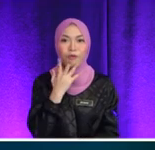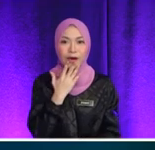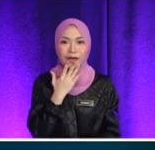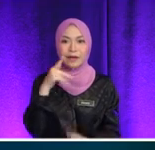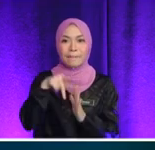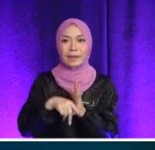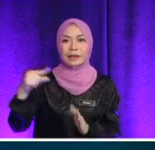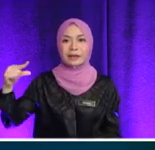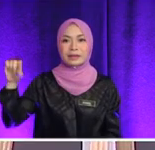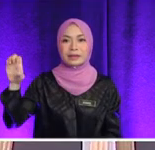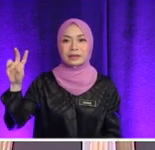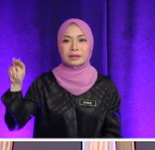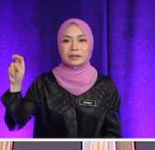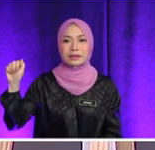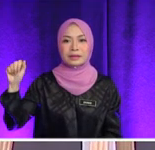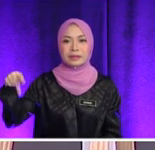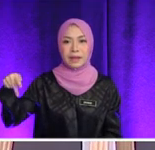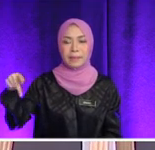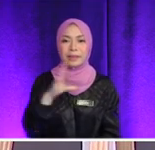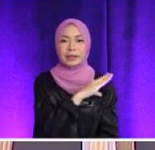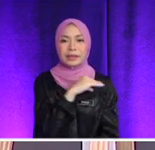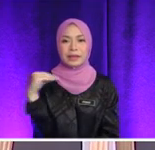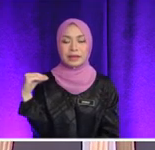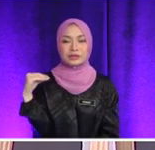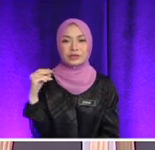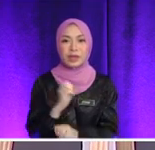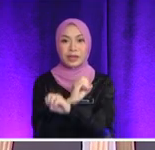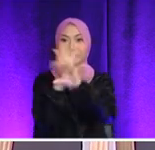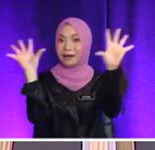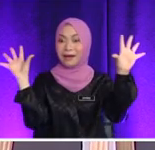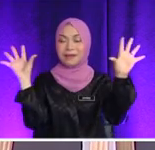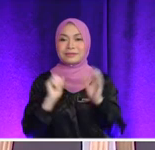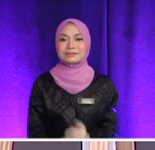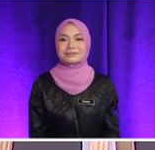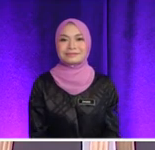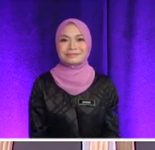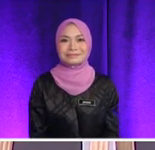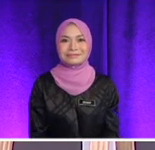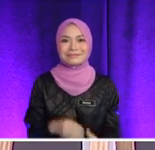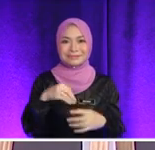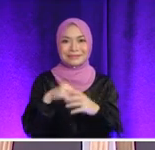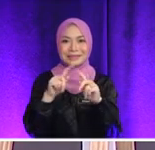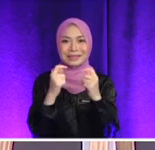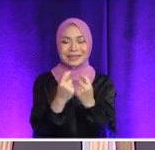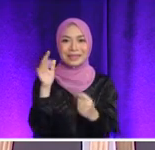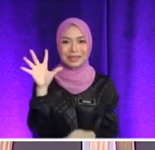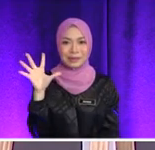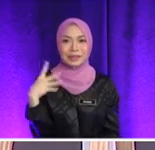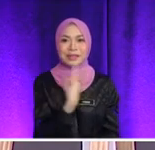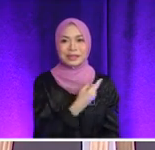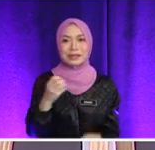pembelajaran roda warna Oke bagi tingkat tempat dan tingkat bukan